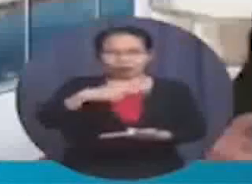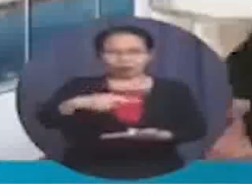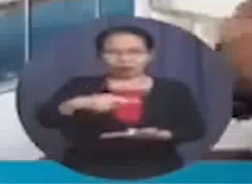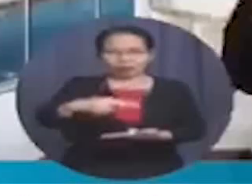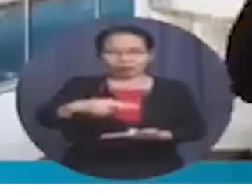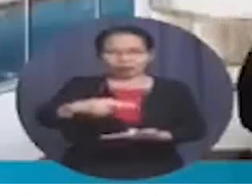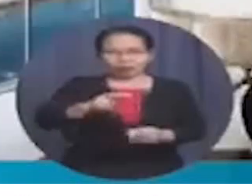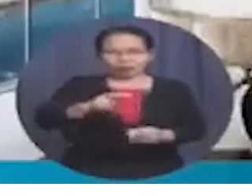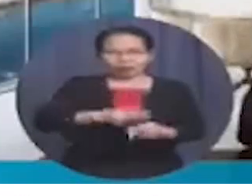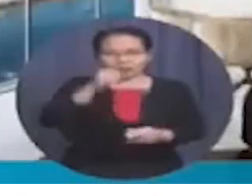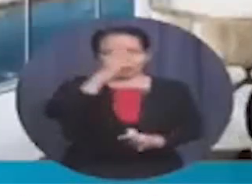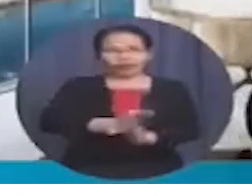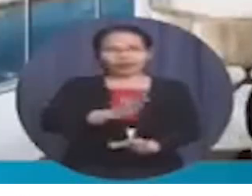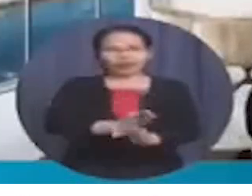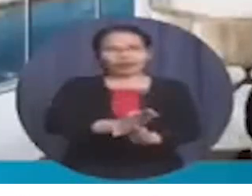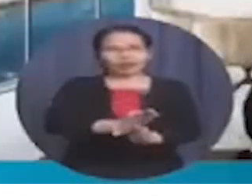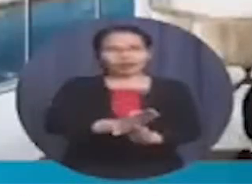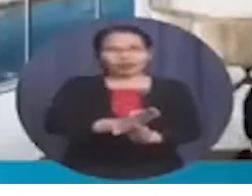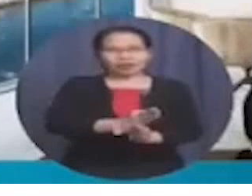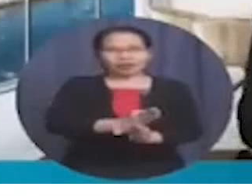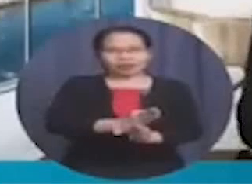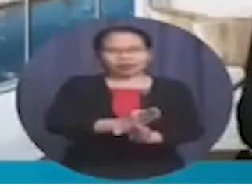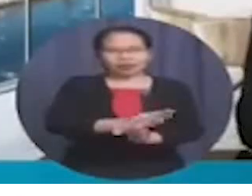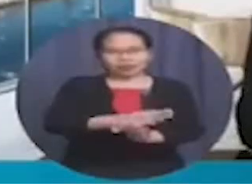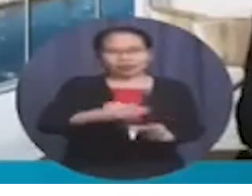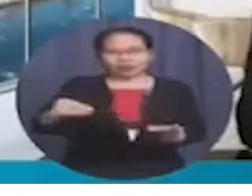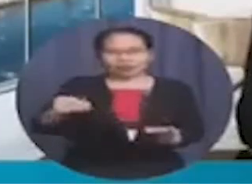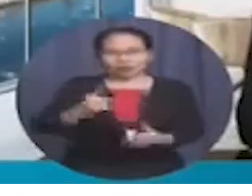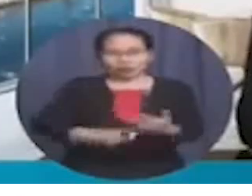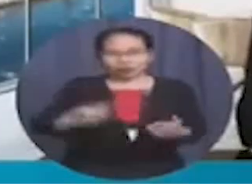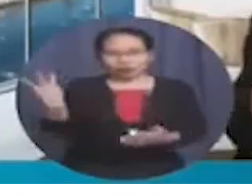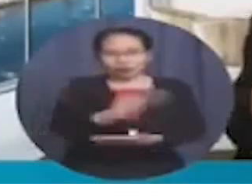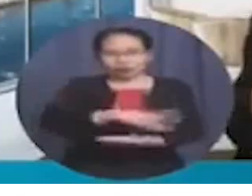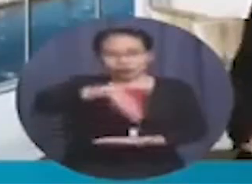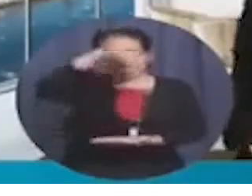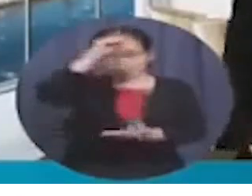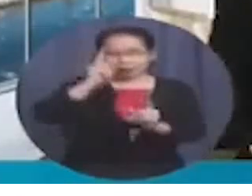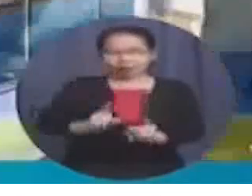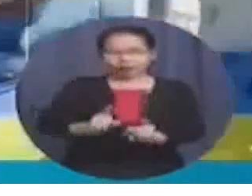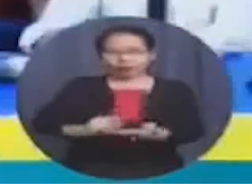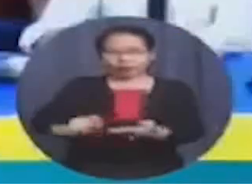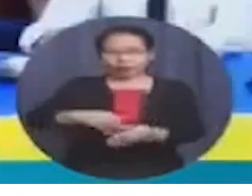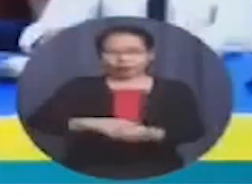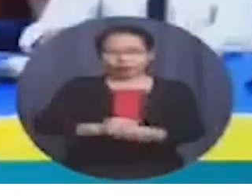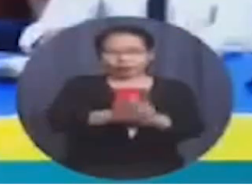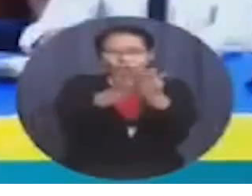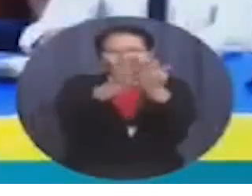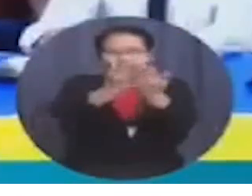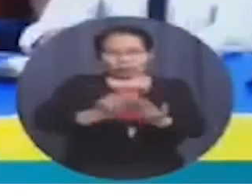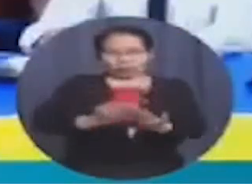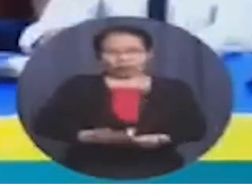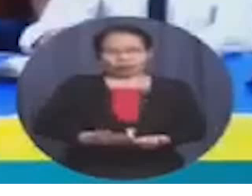nakasulat. Dapat nakasulat sa Biblia ang ating matututuhan. Eh wala naman sa Biblia